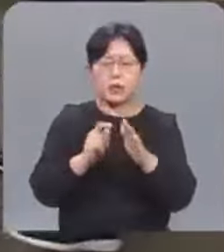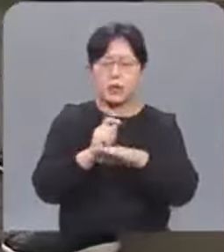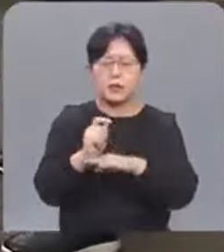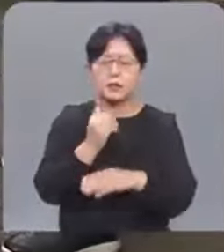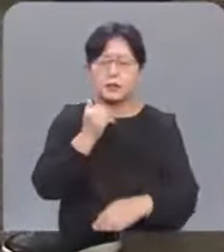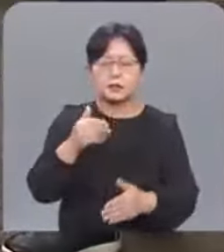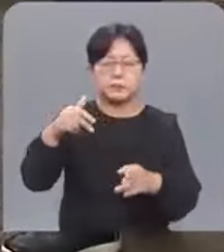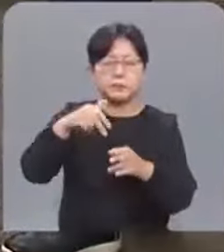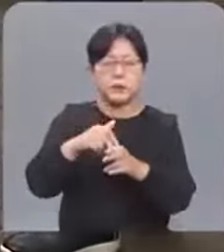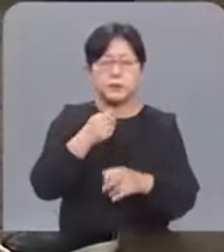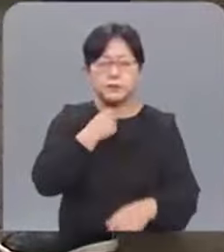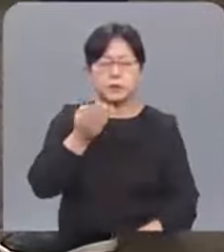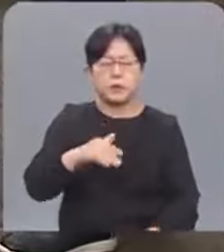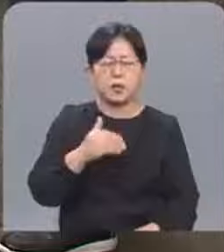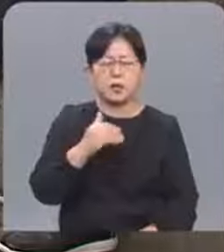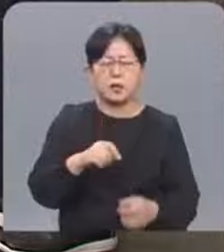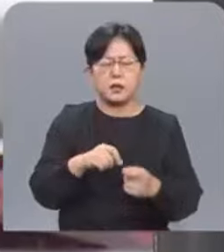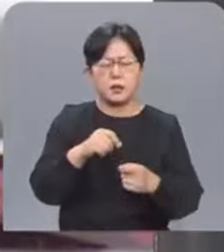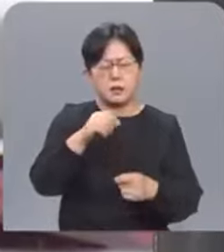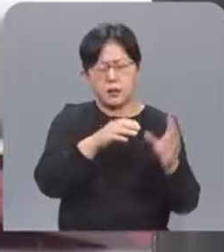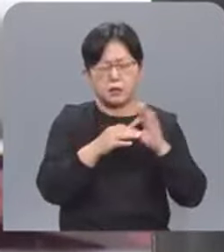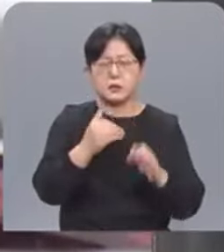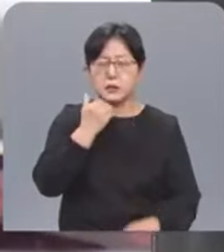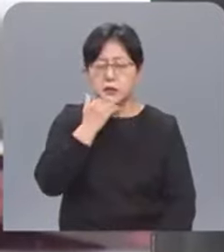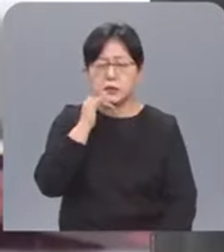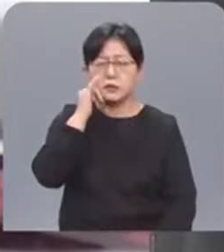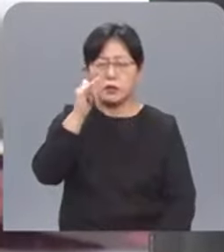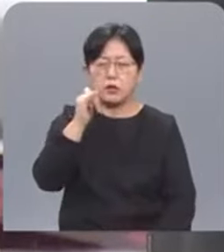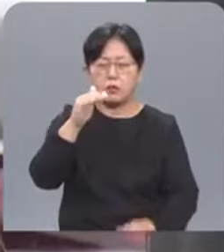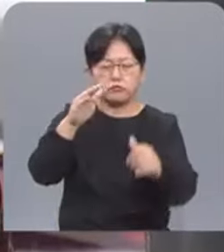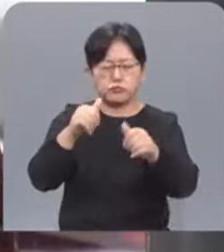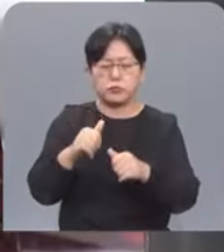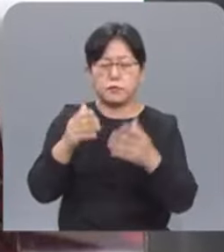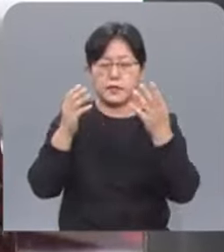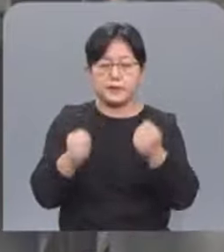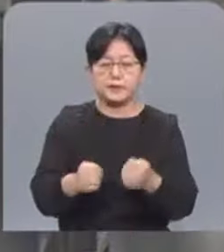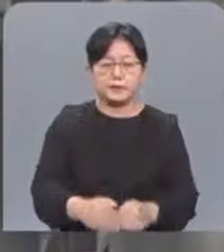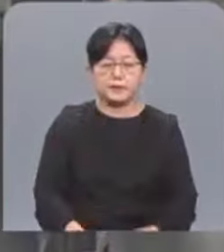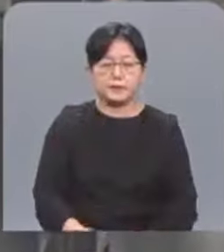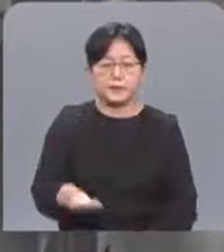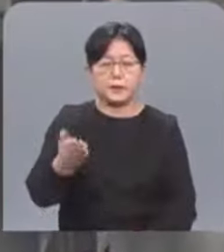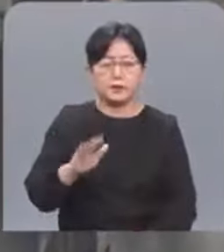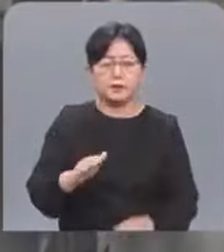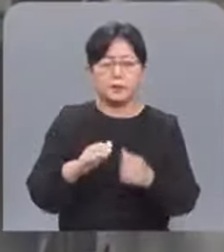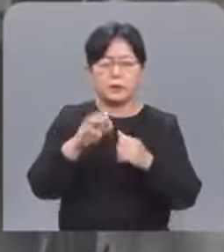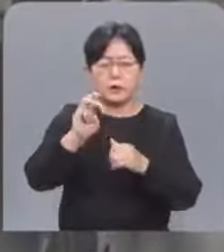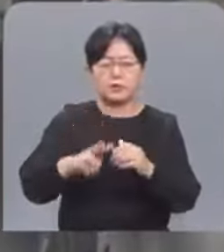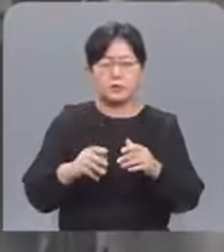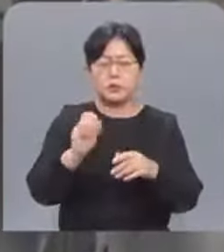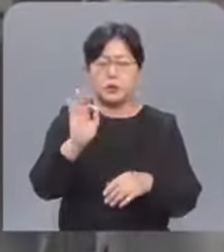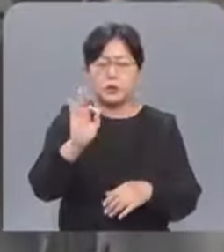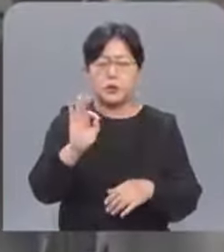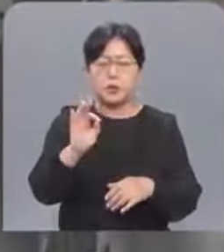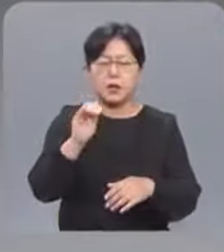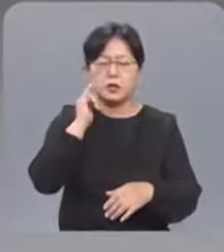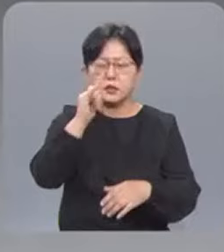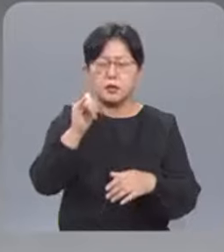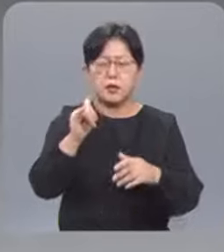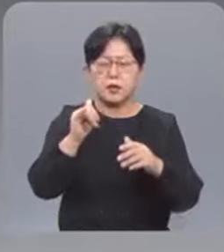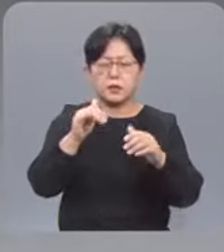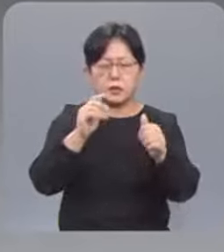타려 해도 길에서 무작정 기다리거나 전화로 호출하는 경우가 많습니다. 한때 광주 지역에 10여 개가 넘었던